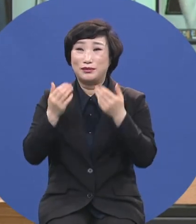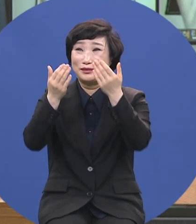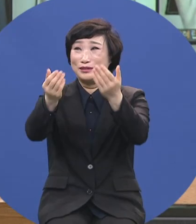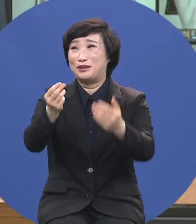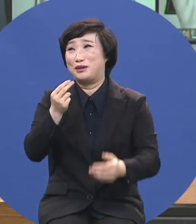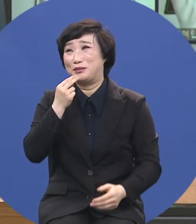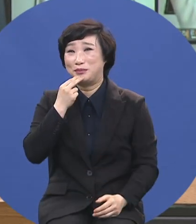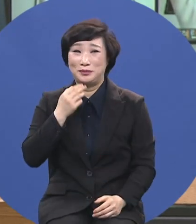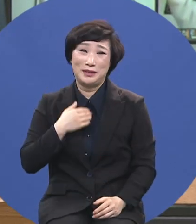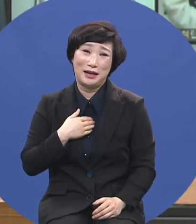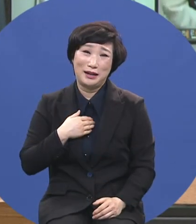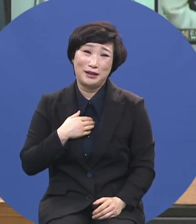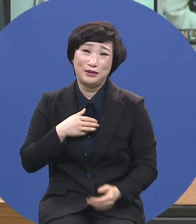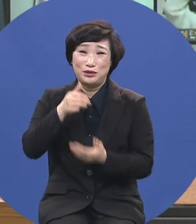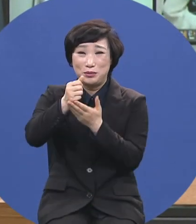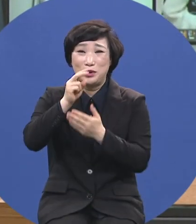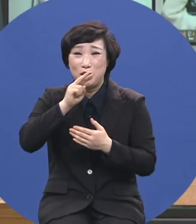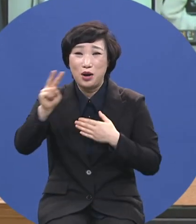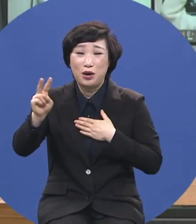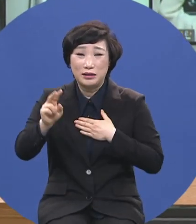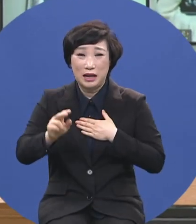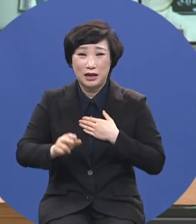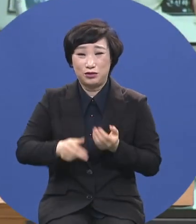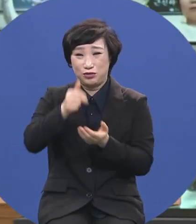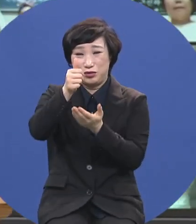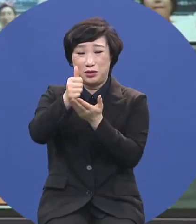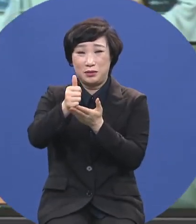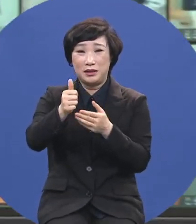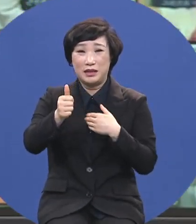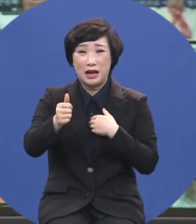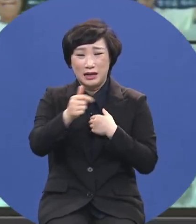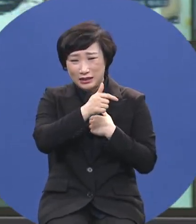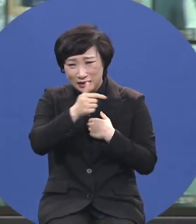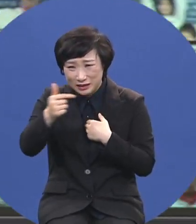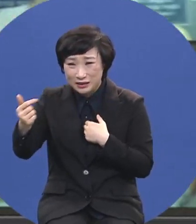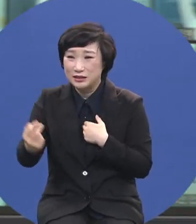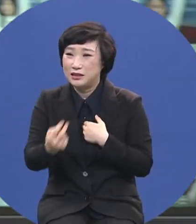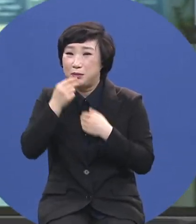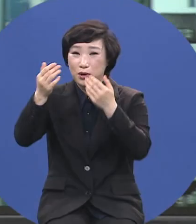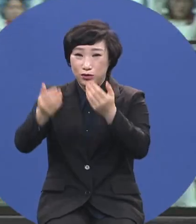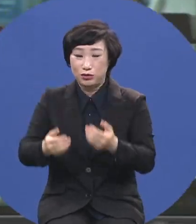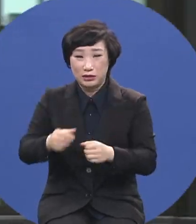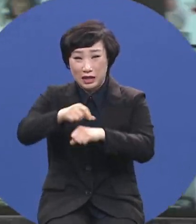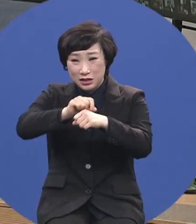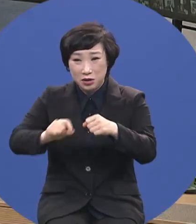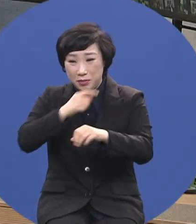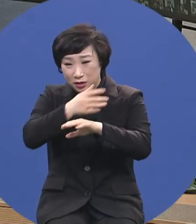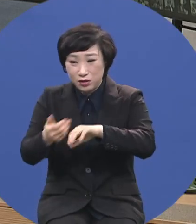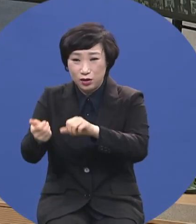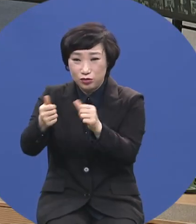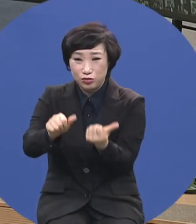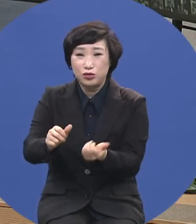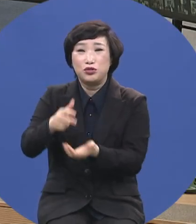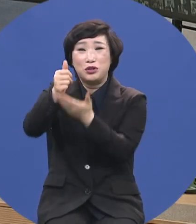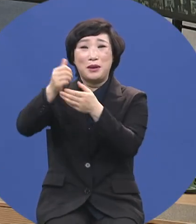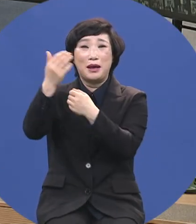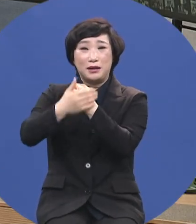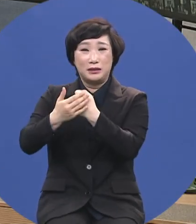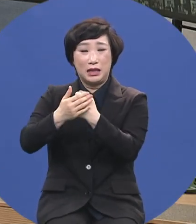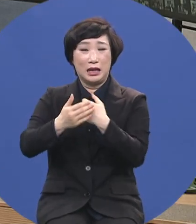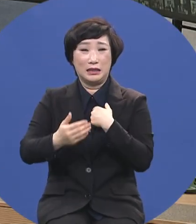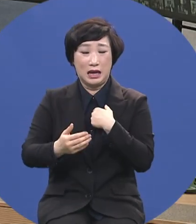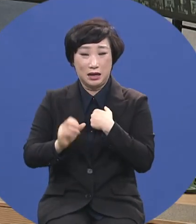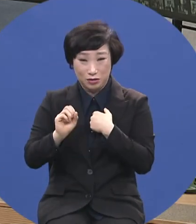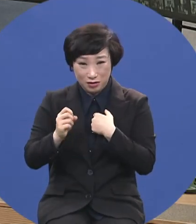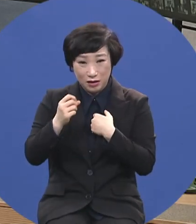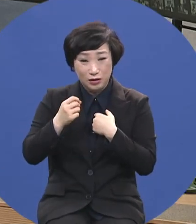못했습니다. 주여, 내가 주님의 이토록 크신 생명 주신 살찌고 피 흘리시는 애를